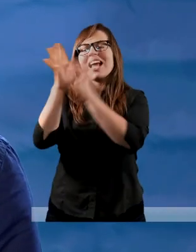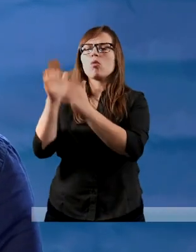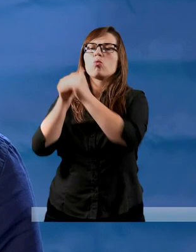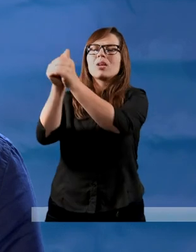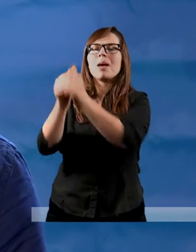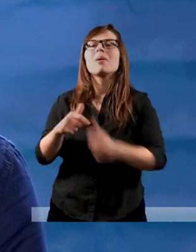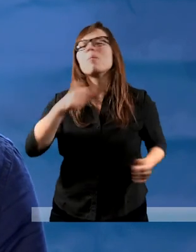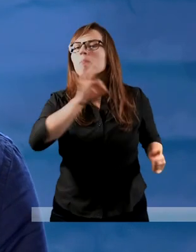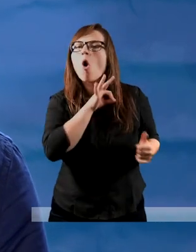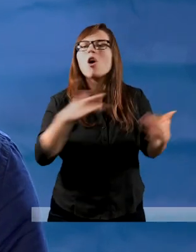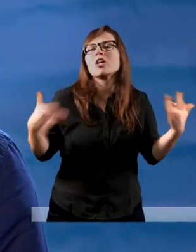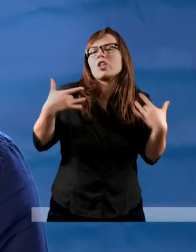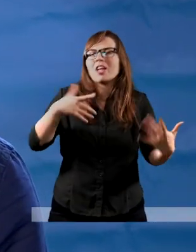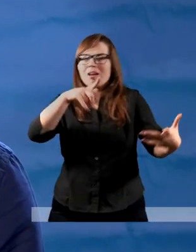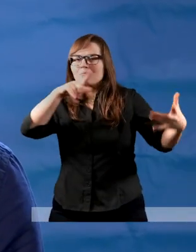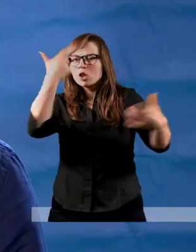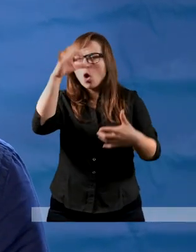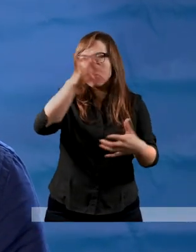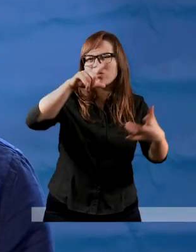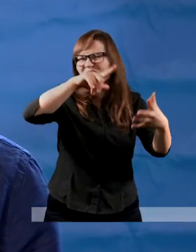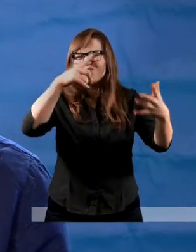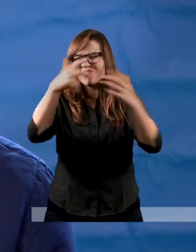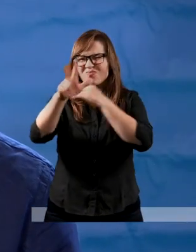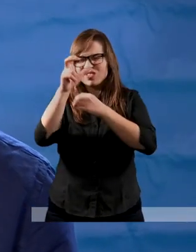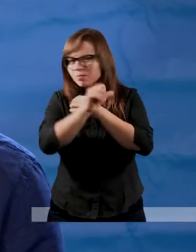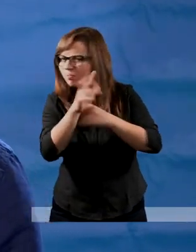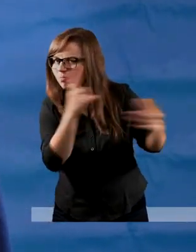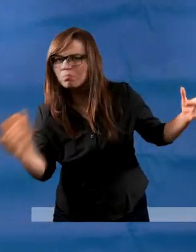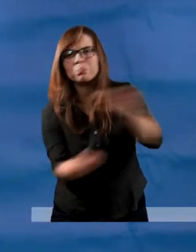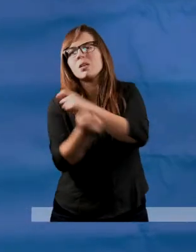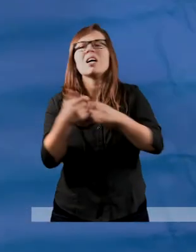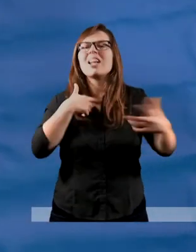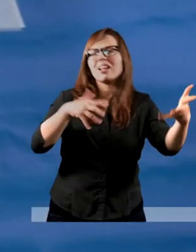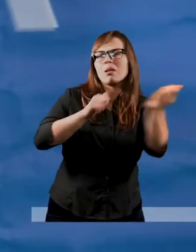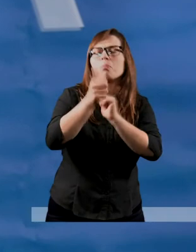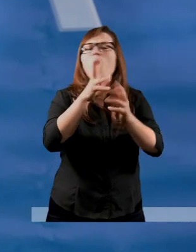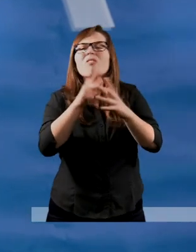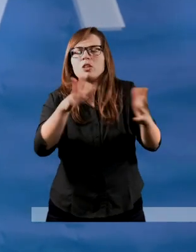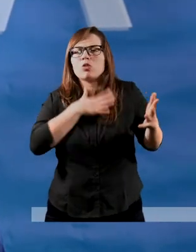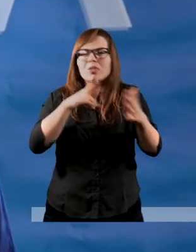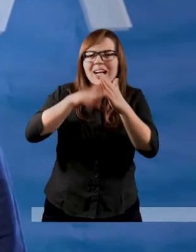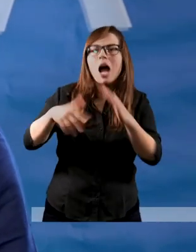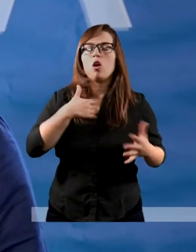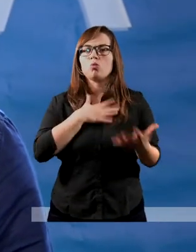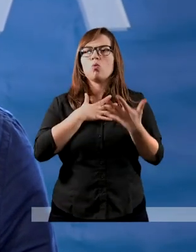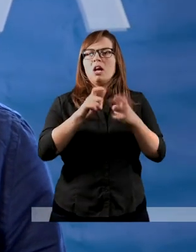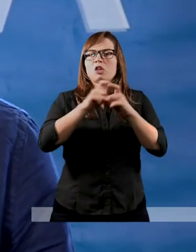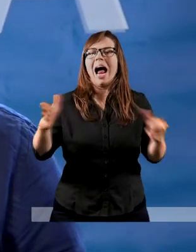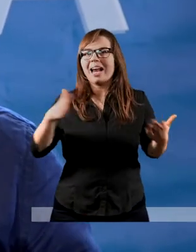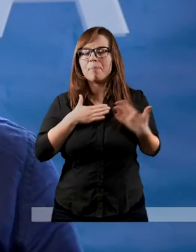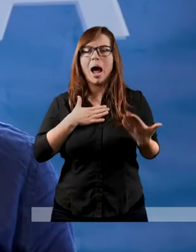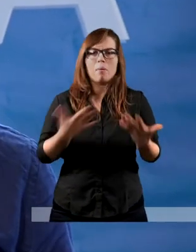tamtego momentu całkowicie moje życie się zmieniło. Rezygnowałem ze startów i pojawił mi się czas, który